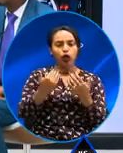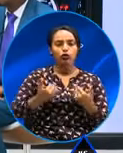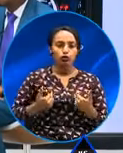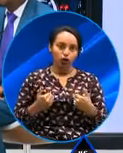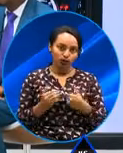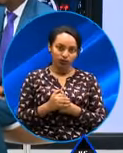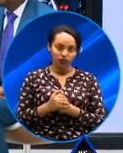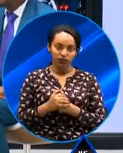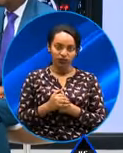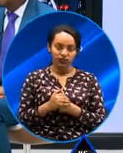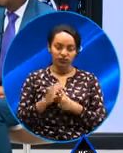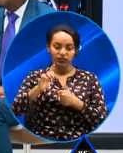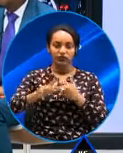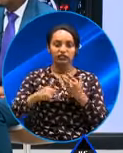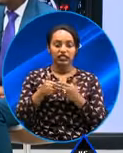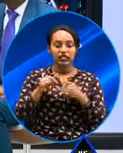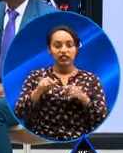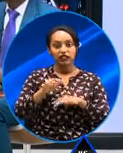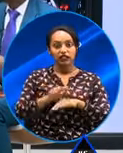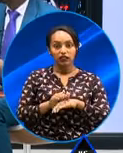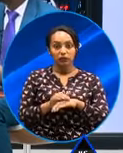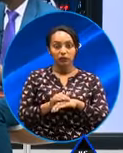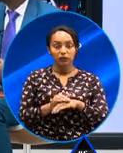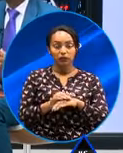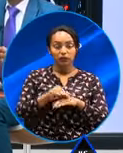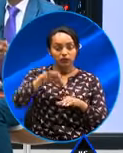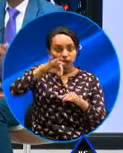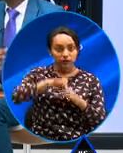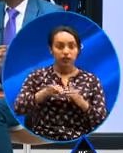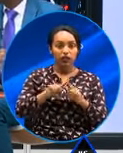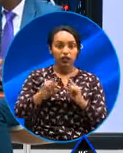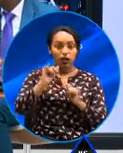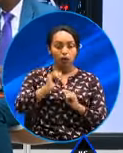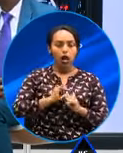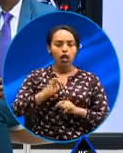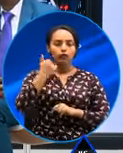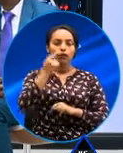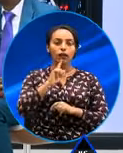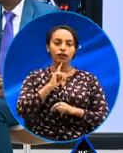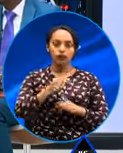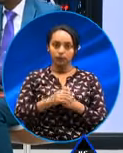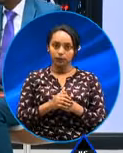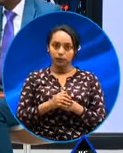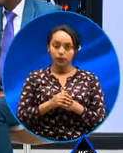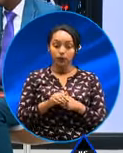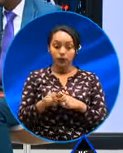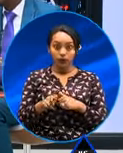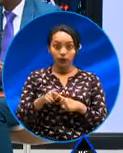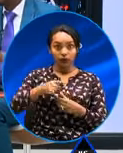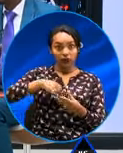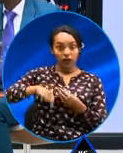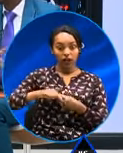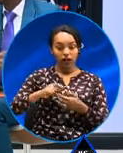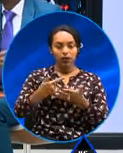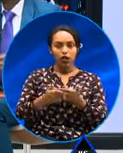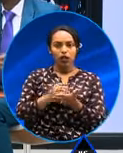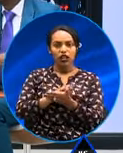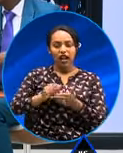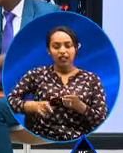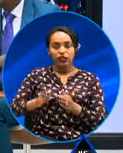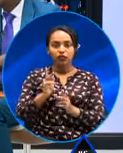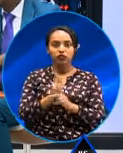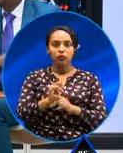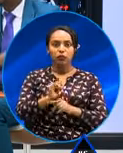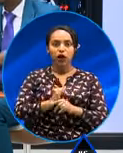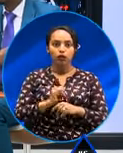ነገሮች አሉት። ስለዚህ እዛ ጋር ሲንተክል ግን ባለቤቱ ማን ነው? ያ አካባቢ ይሄን እጽዋት